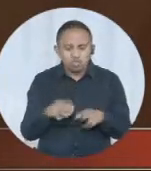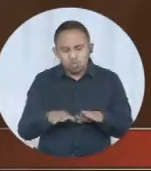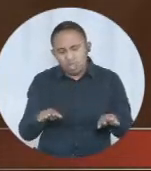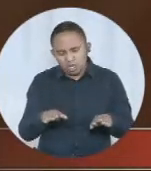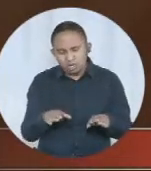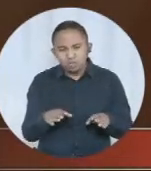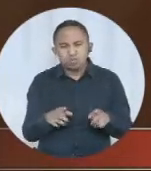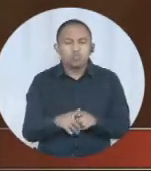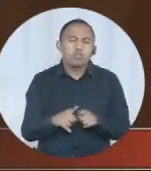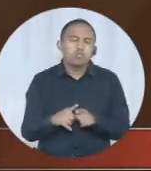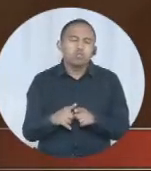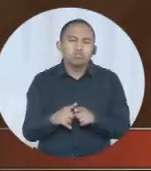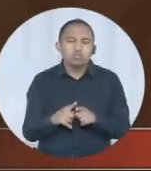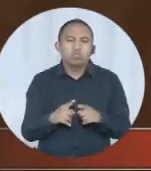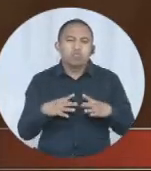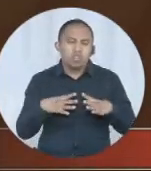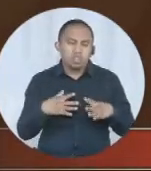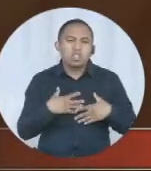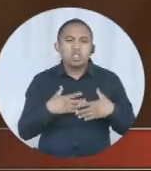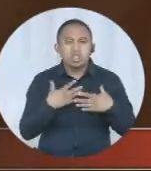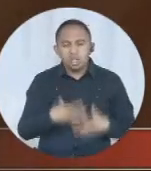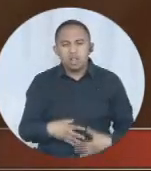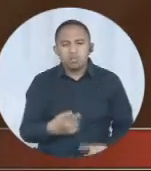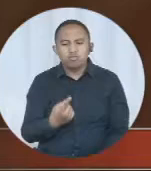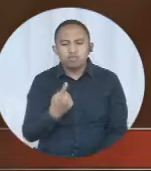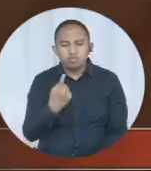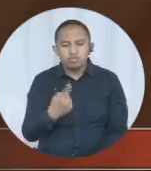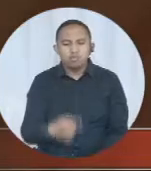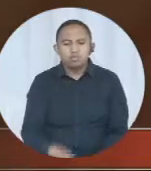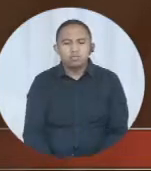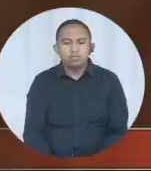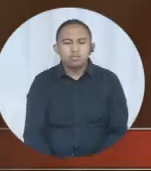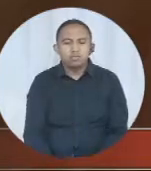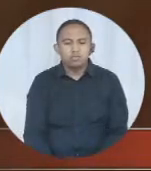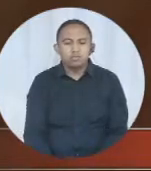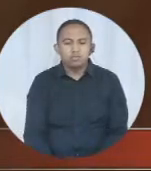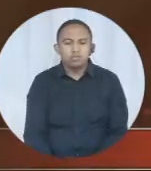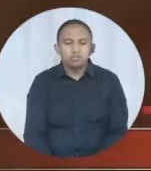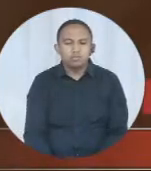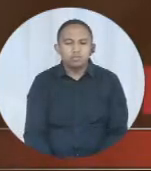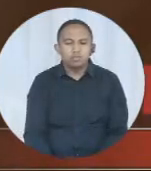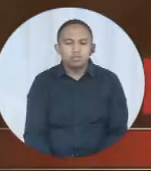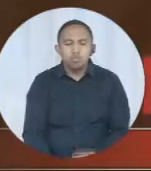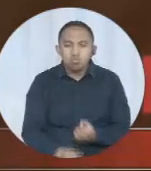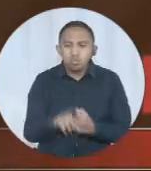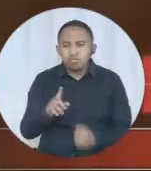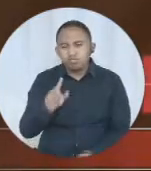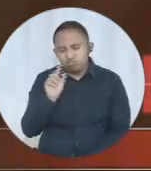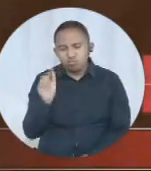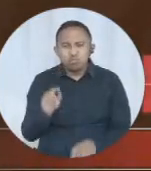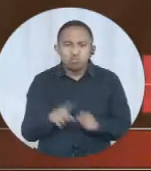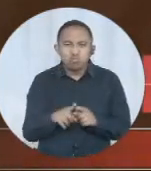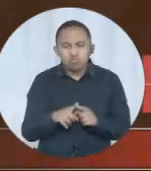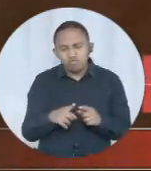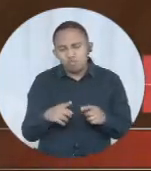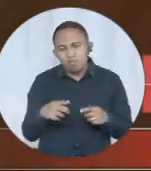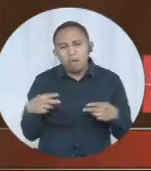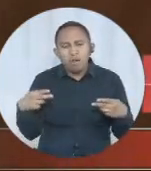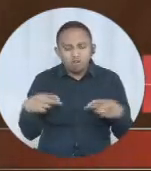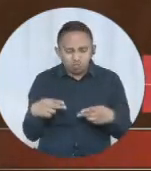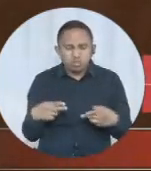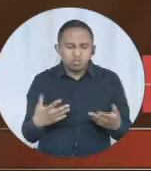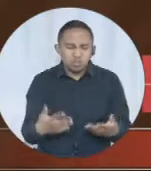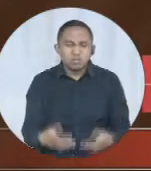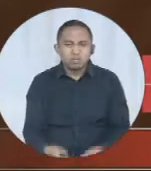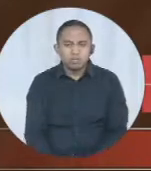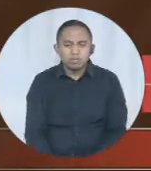fitiavatena fotsiny, ary rehefa mba misy fanontaniana petraka dia lazaina fa manohatra azy ary rafisany mihitsy azy.